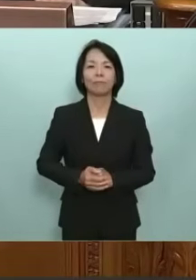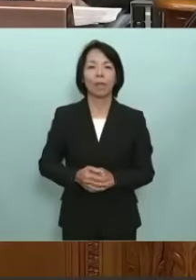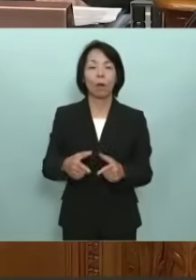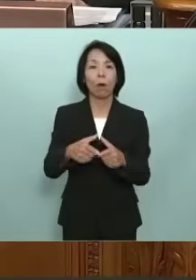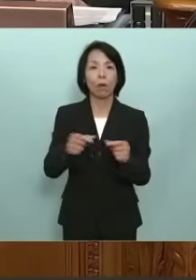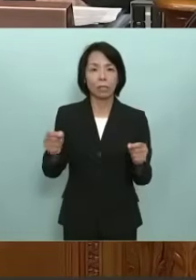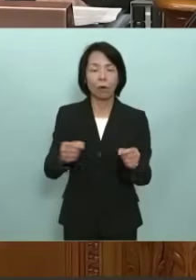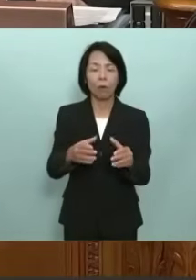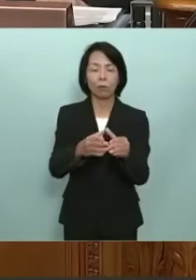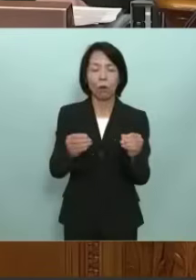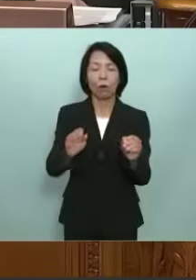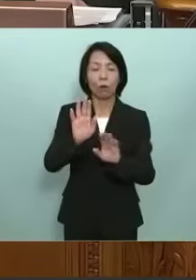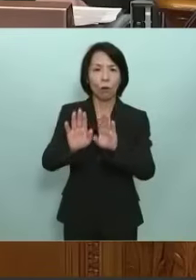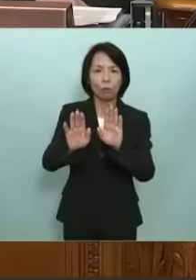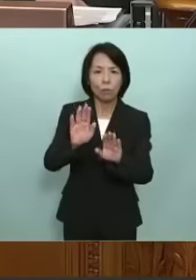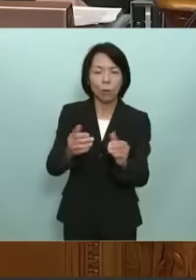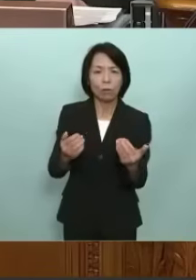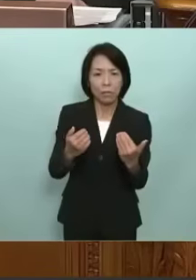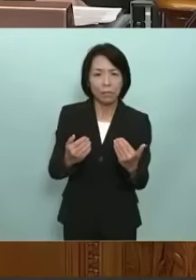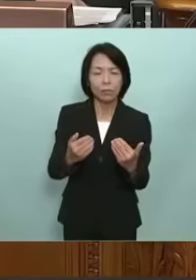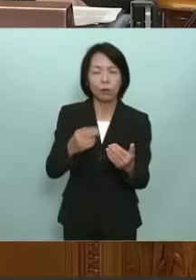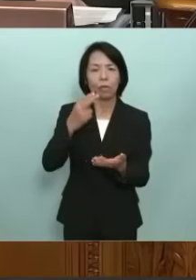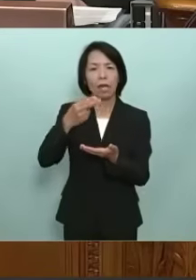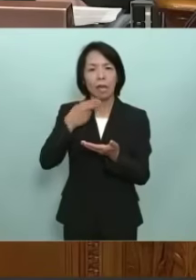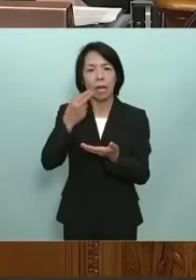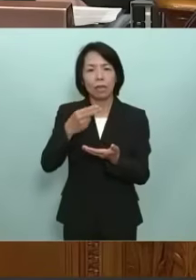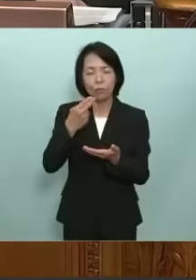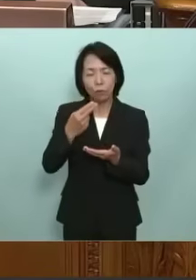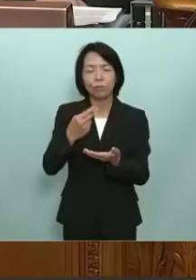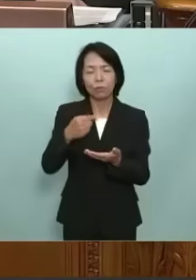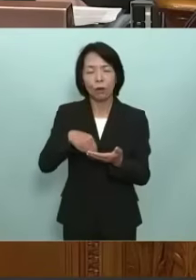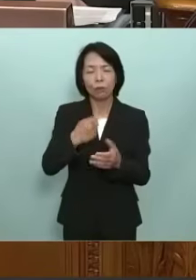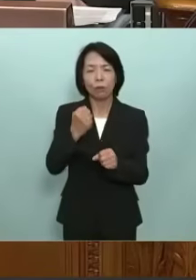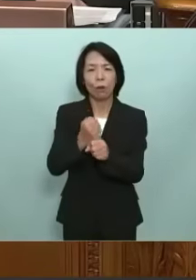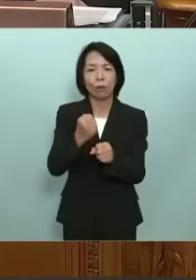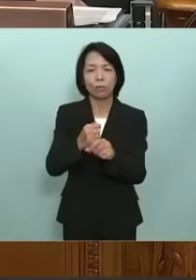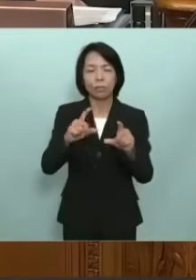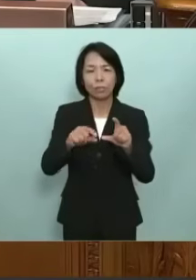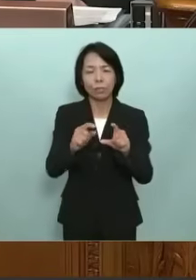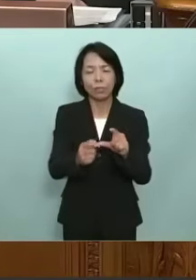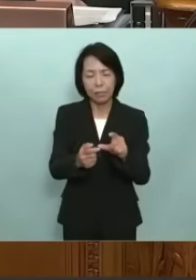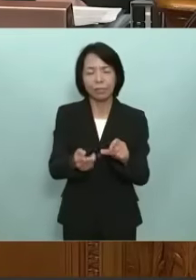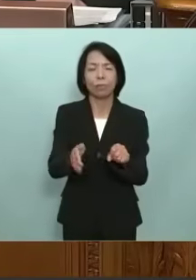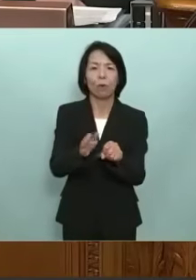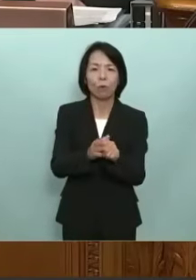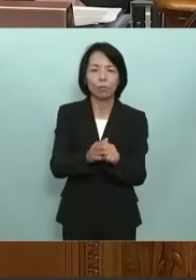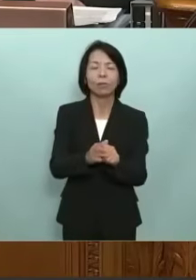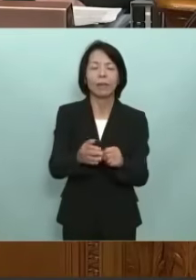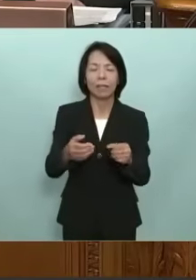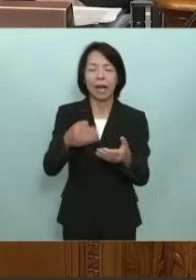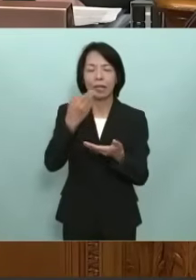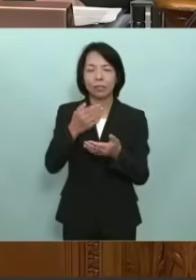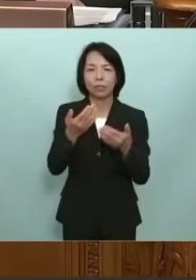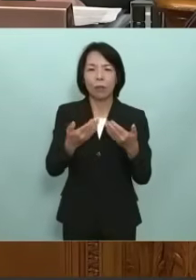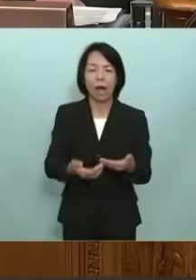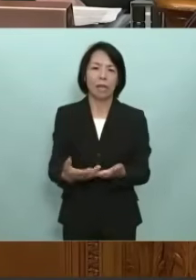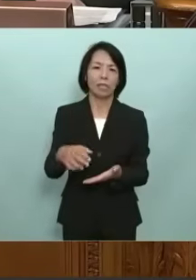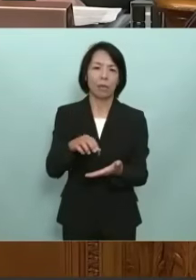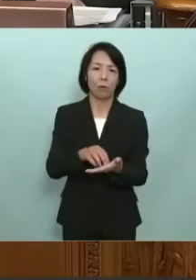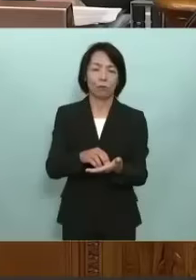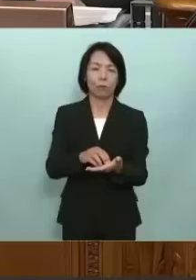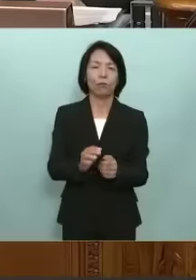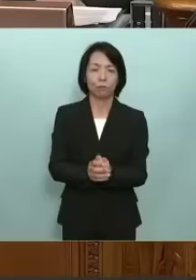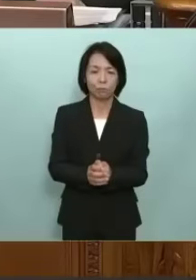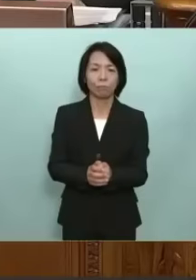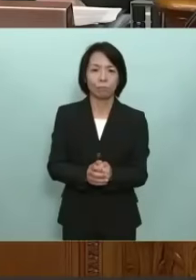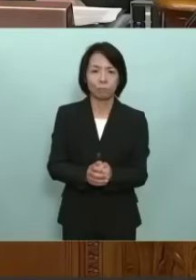国の国防に欠かせないのが食料受給率を含めた食料安全保障です有事でもないのに米が